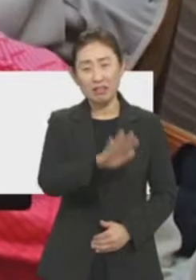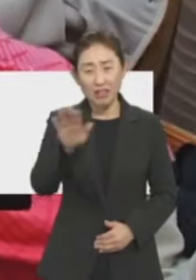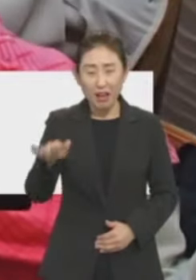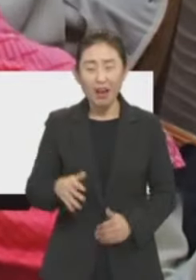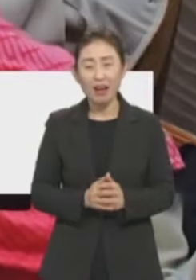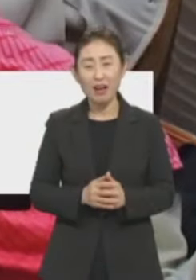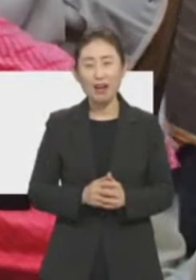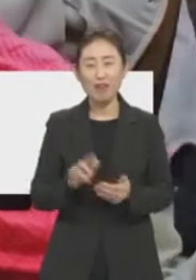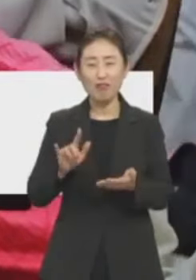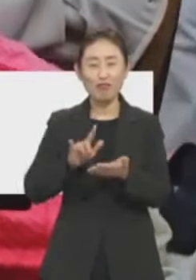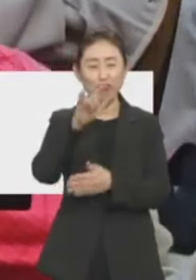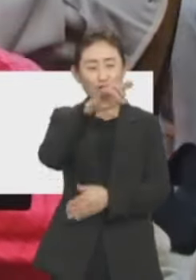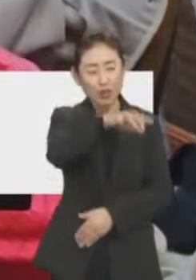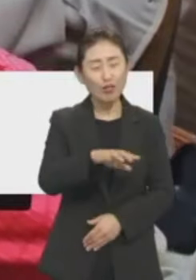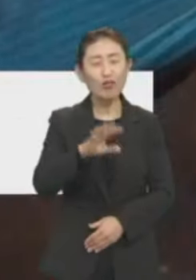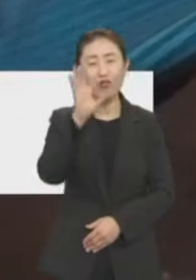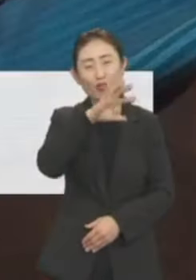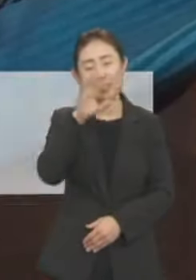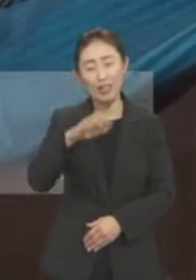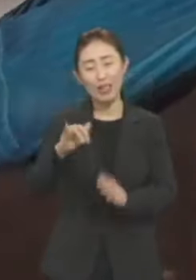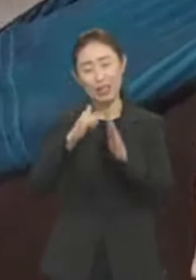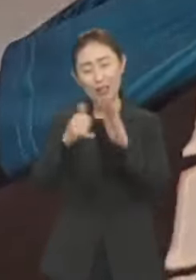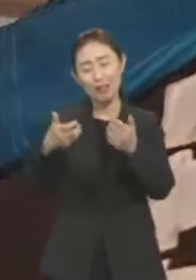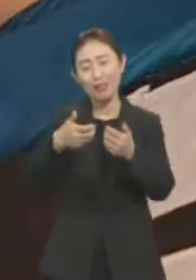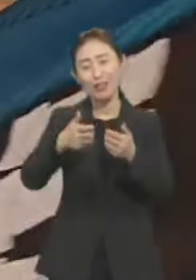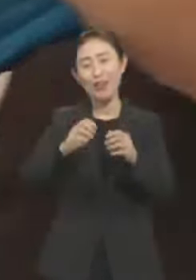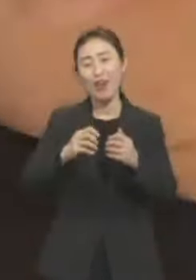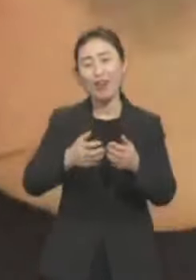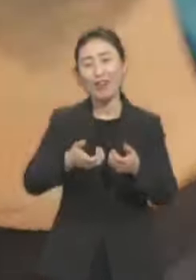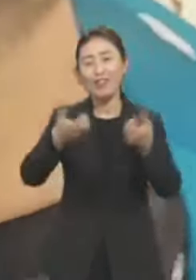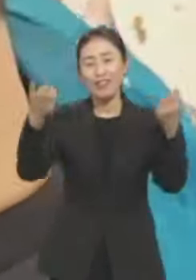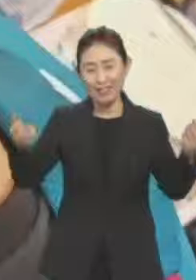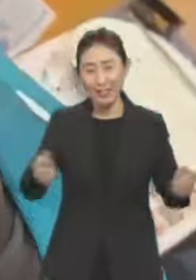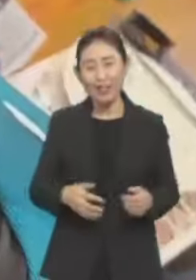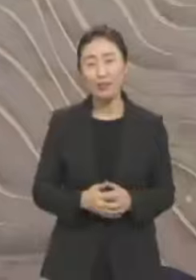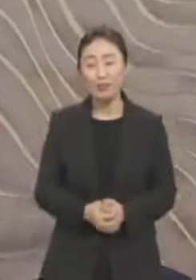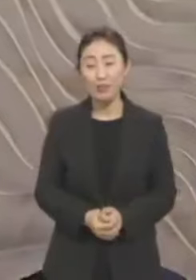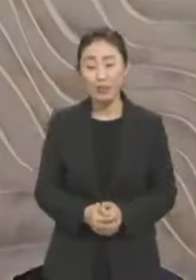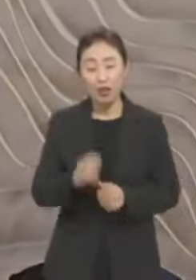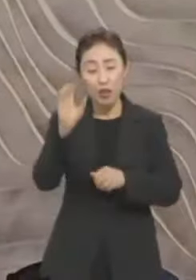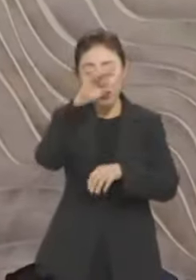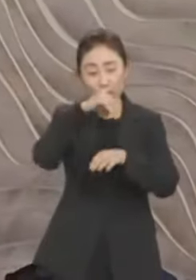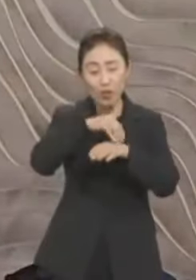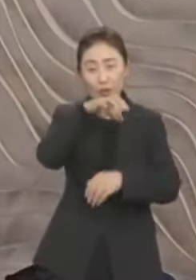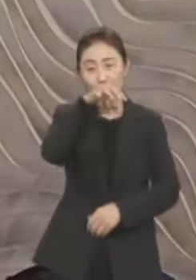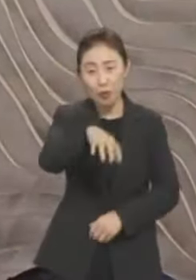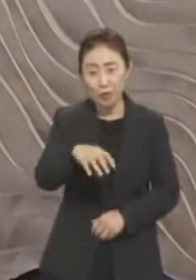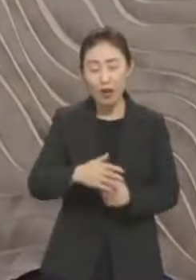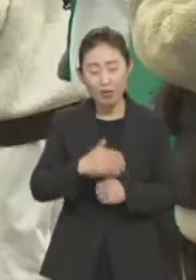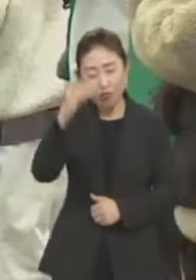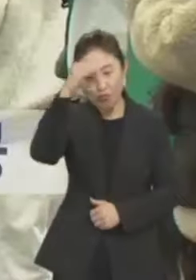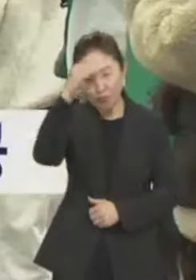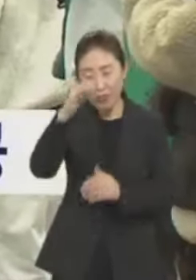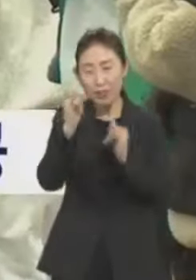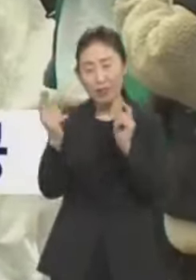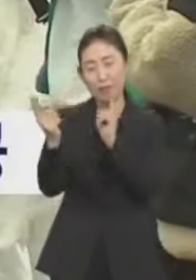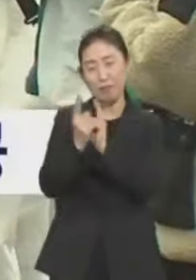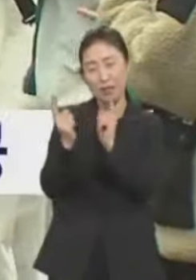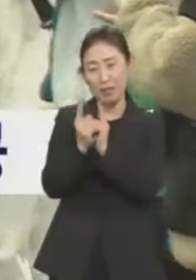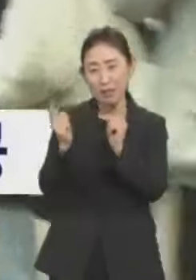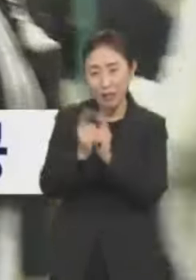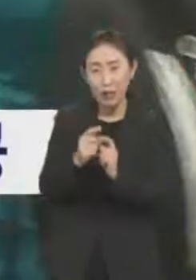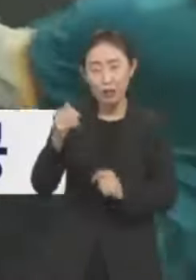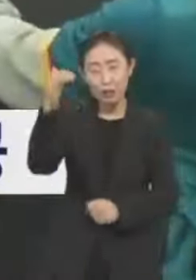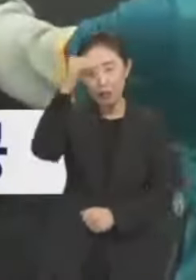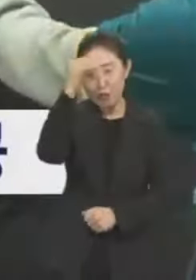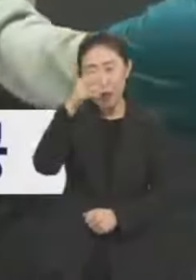선수분들은 많이 떨어져 지내고. 하나시티즌이 프리시즌 기간 동안 팬들과 소통을 강화하고 볼거리를